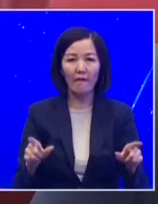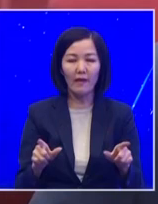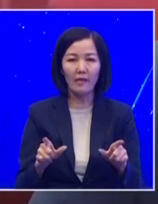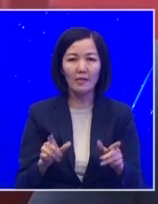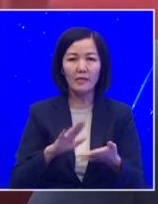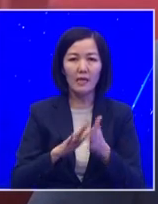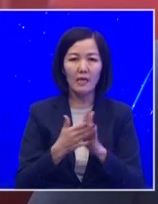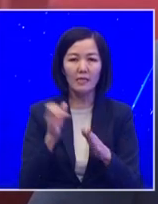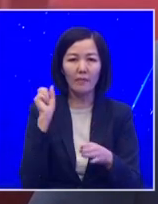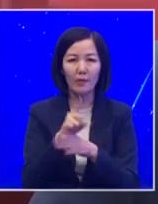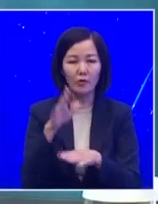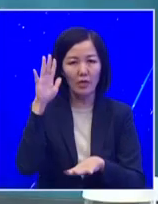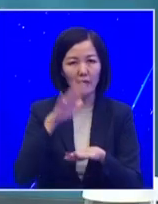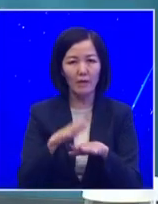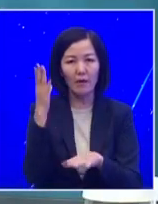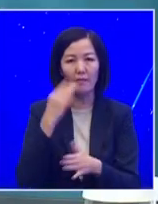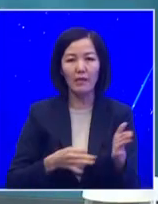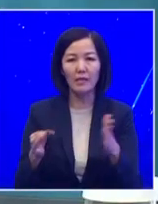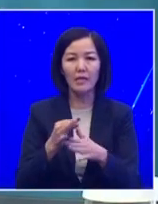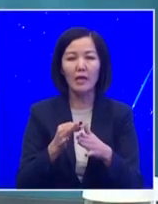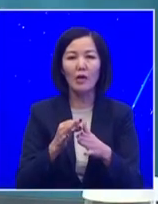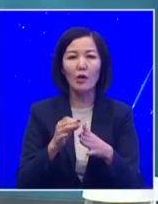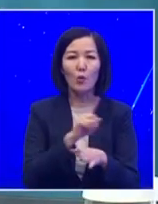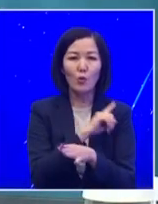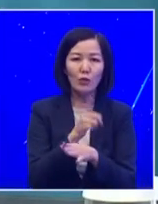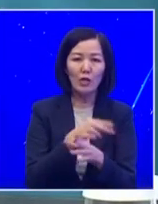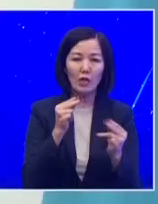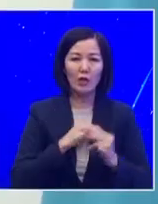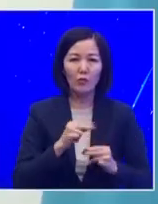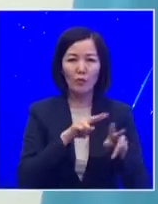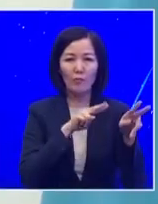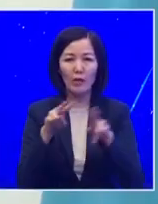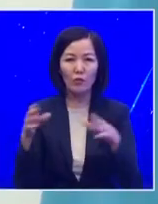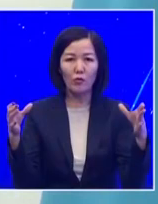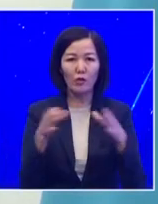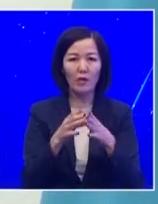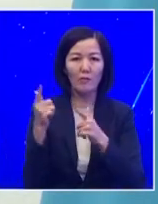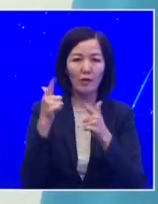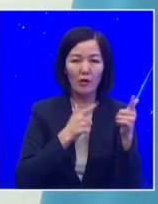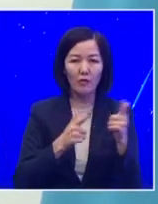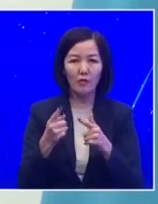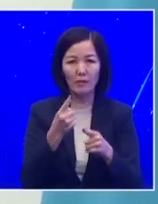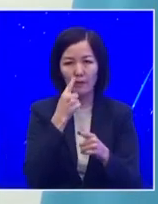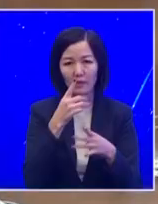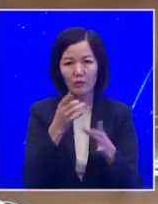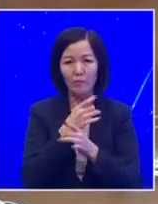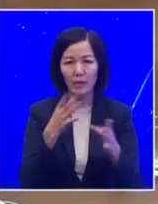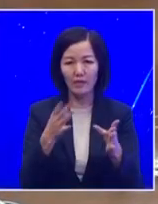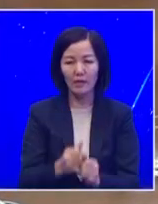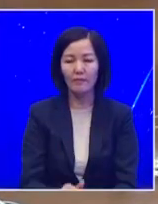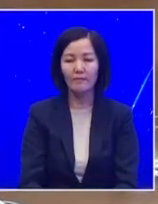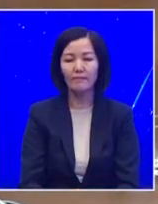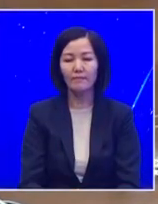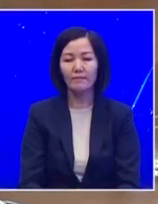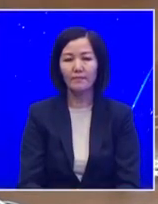Согласно данным поручениям, аким Алматинской области дал поручение усилить работу мониторинговых групп и подготовиться к предстоящим